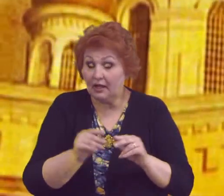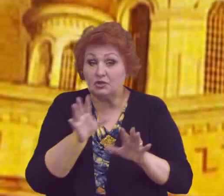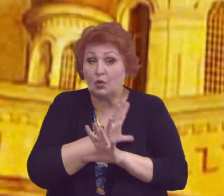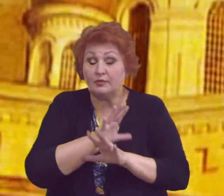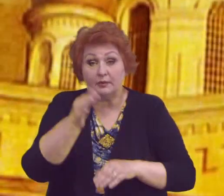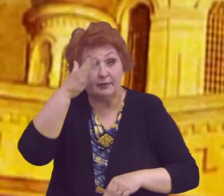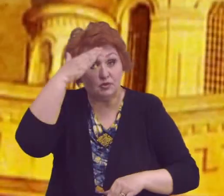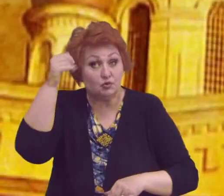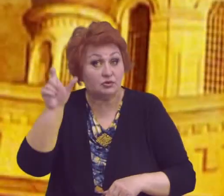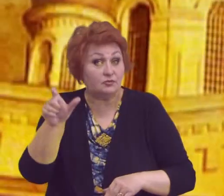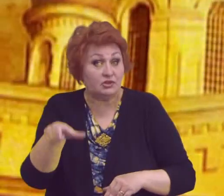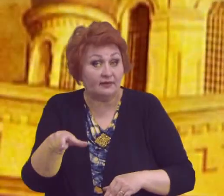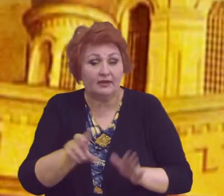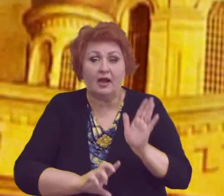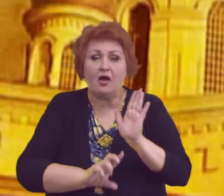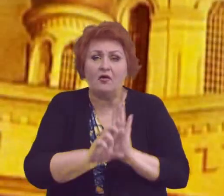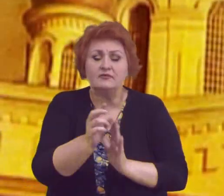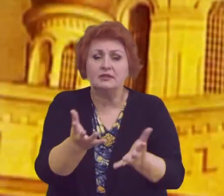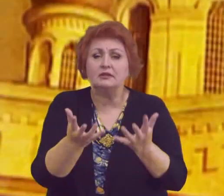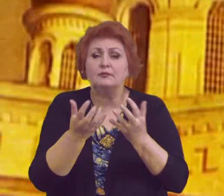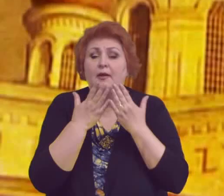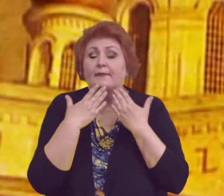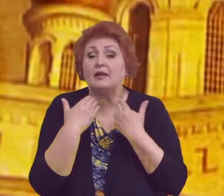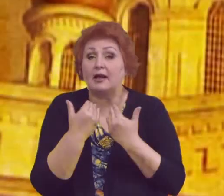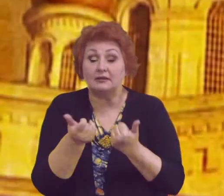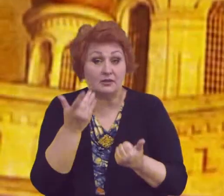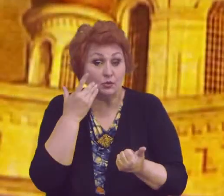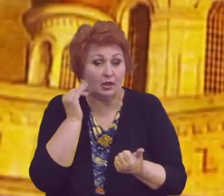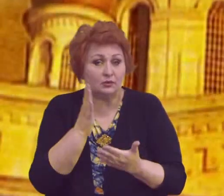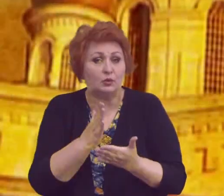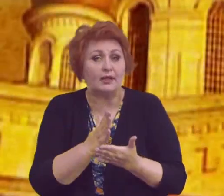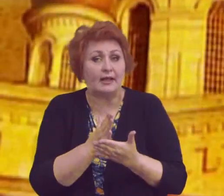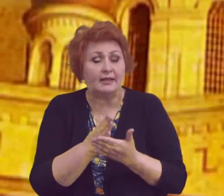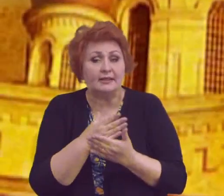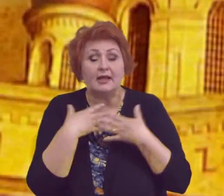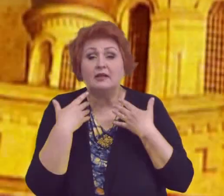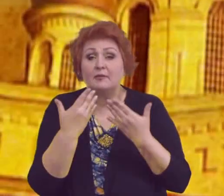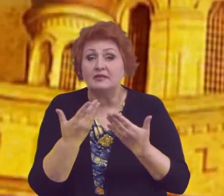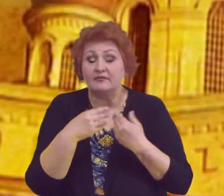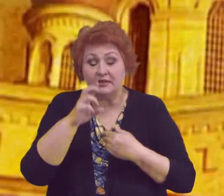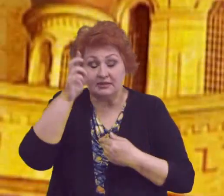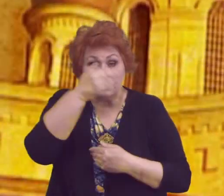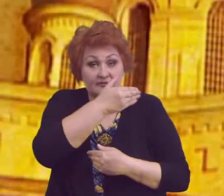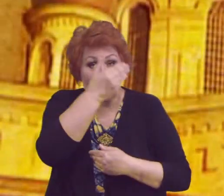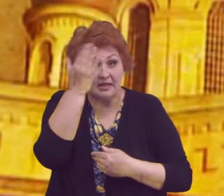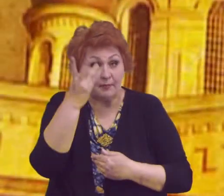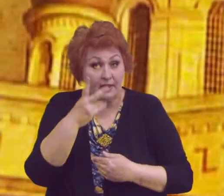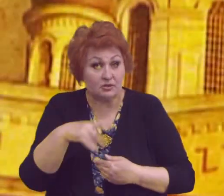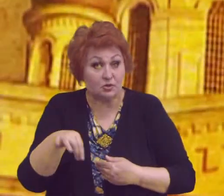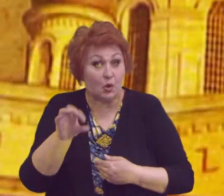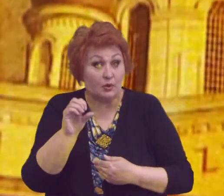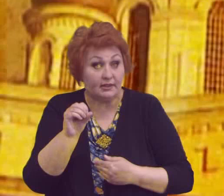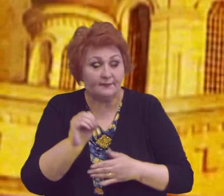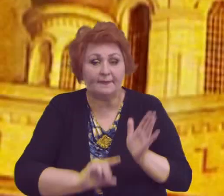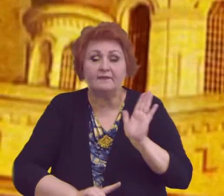не быть там чужаком. В церкви мы насыщаемся благодатью, которая является атмосферой Царства Небесного. И